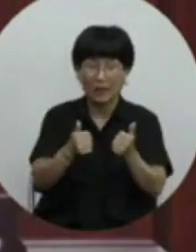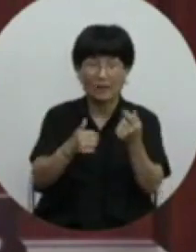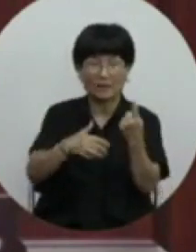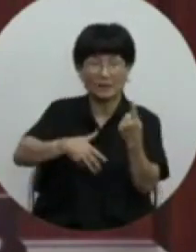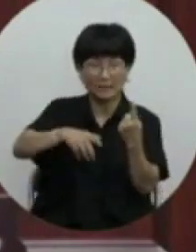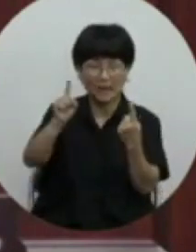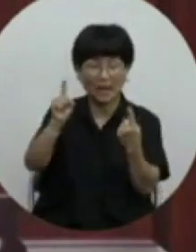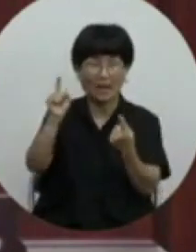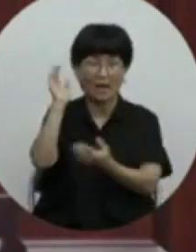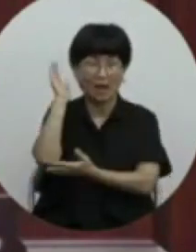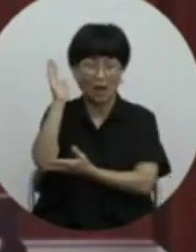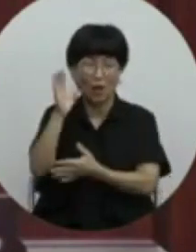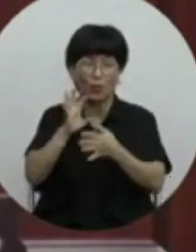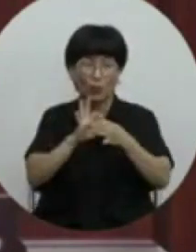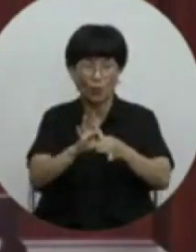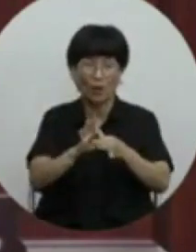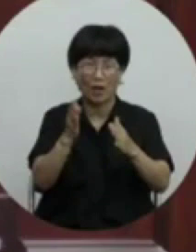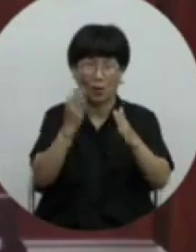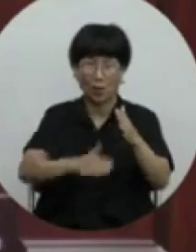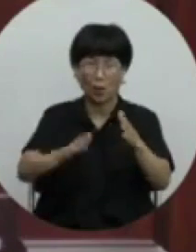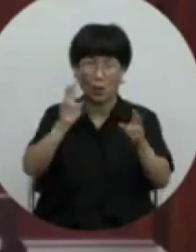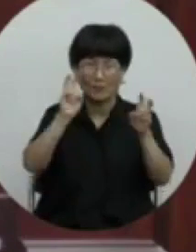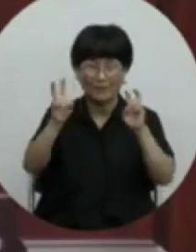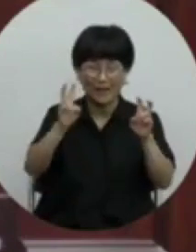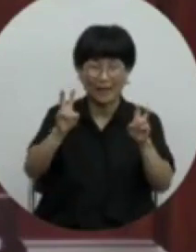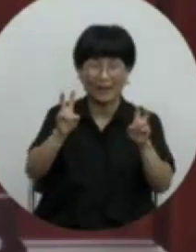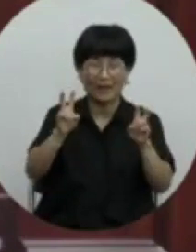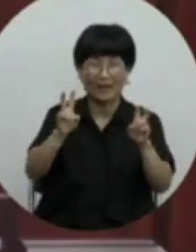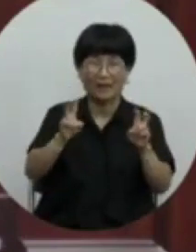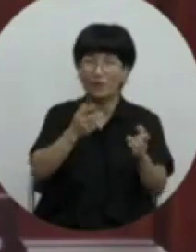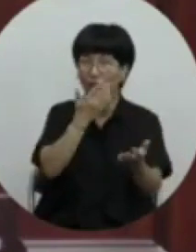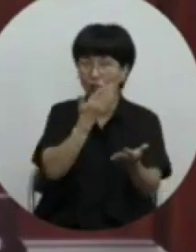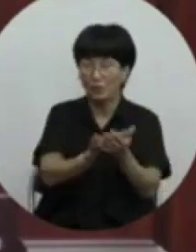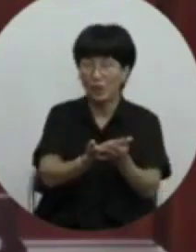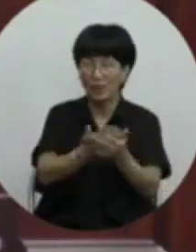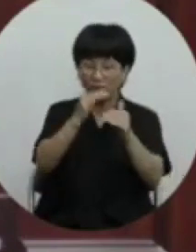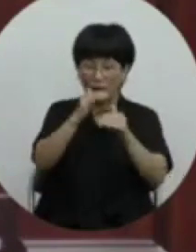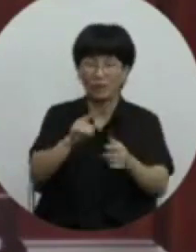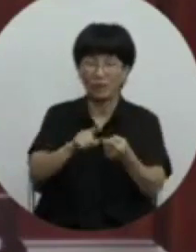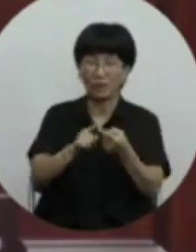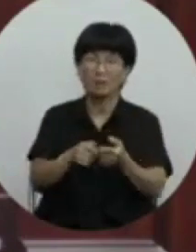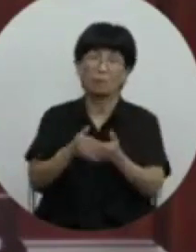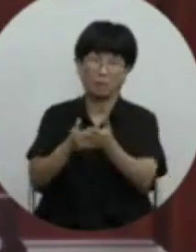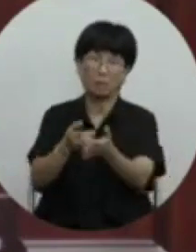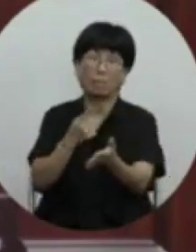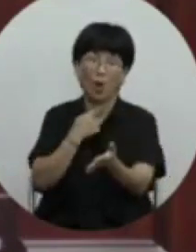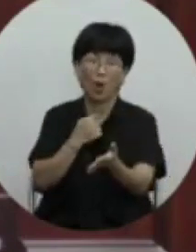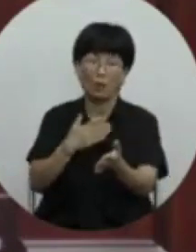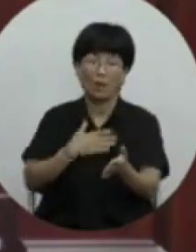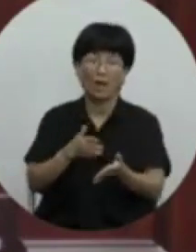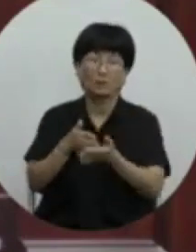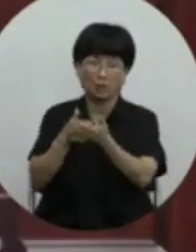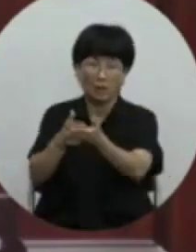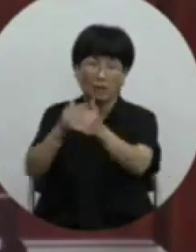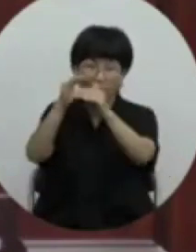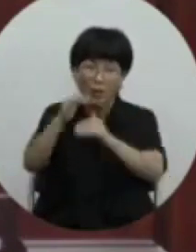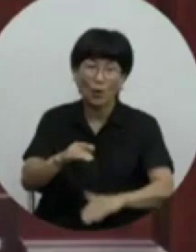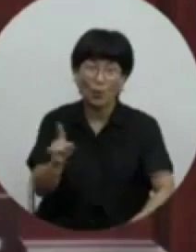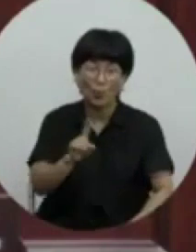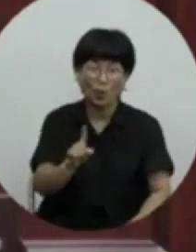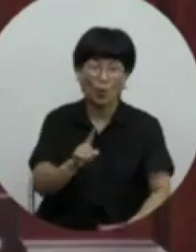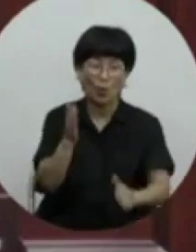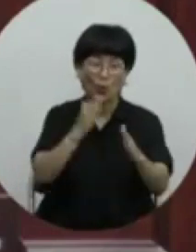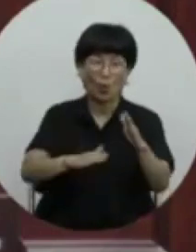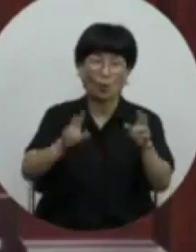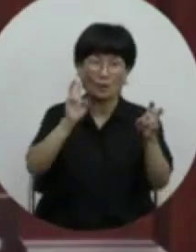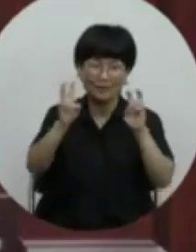자유발언을 통해 공사 전환의 핵심적 전제 조건을 제시한 바 있습니다. 본 의원의 제시한 요구 내용은 공사가